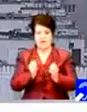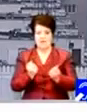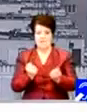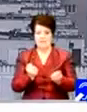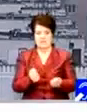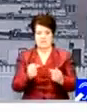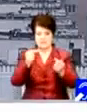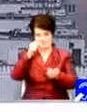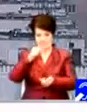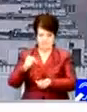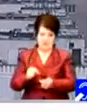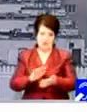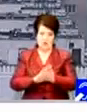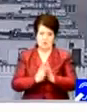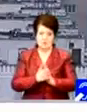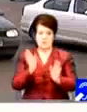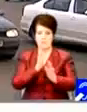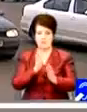condițiile meteo.